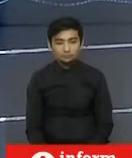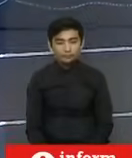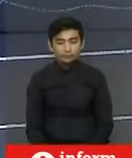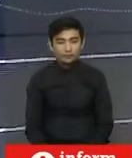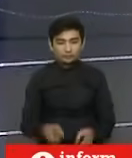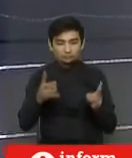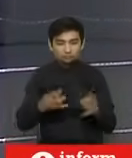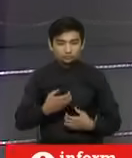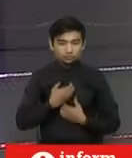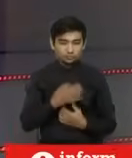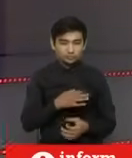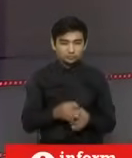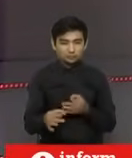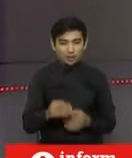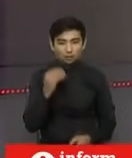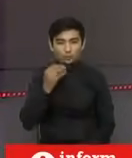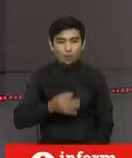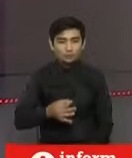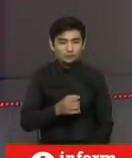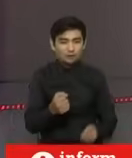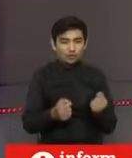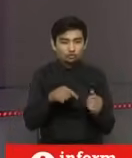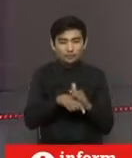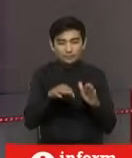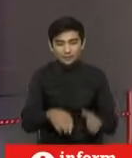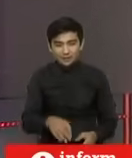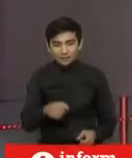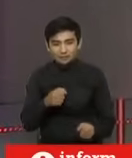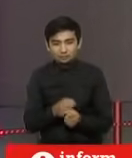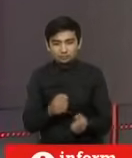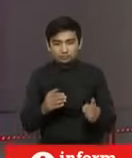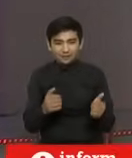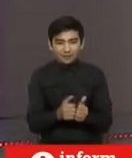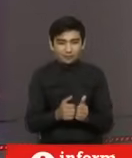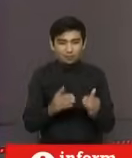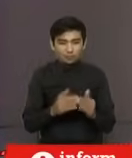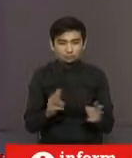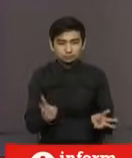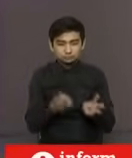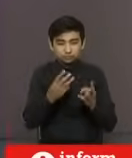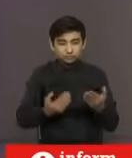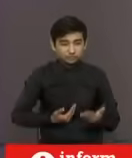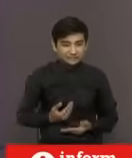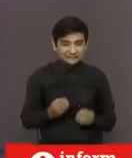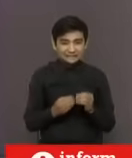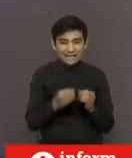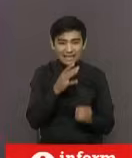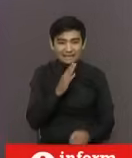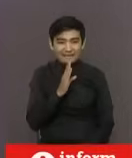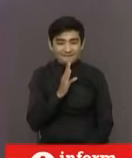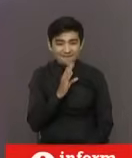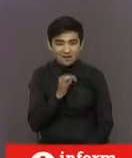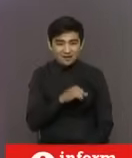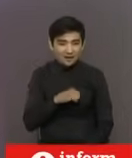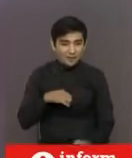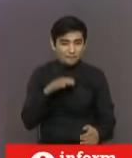жуткая трагедия в селе Дона к тюбинский области в машине припаркованной у дома заживо сгорела десятилетняя девочка ребёнок был младшим